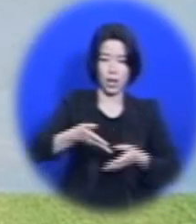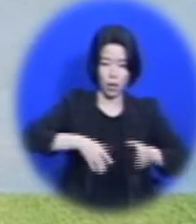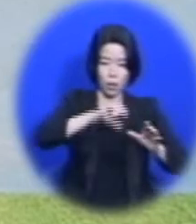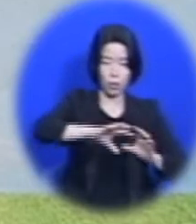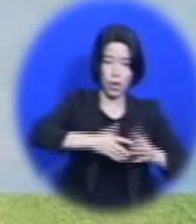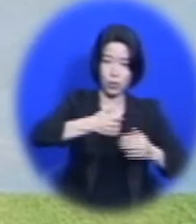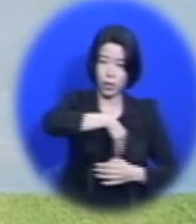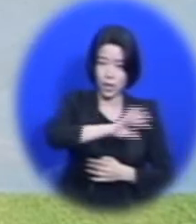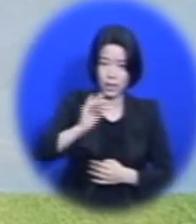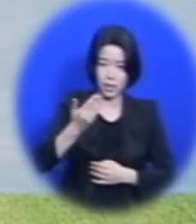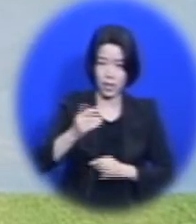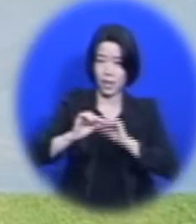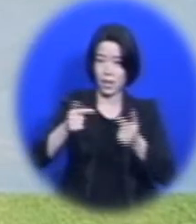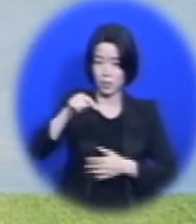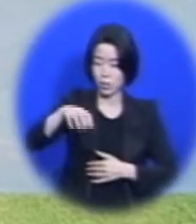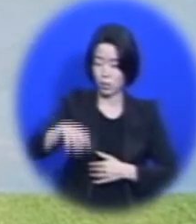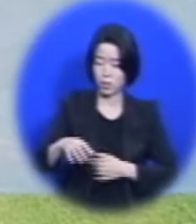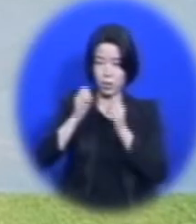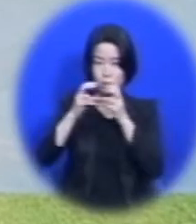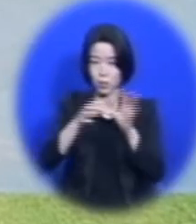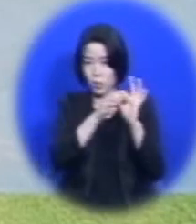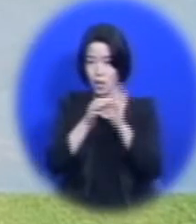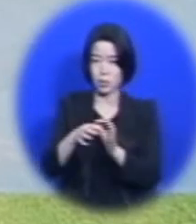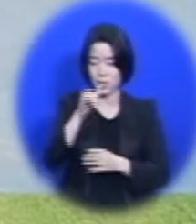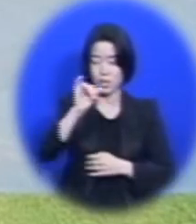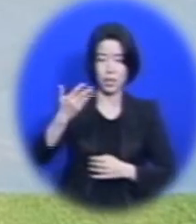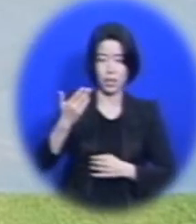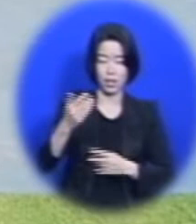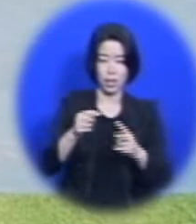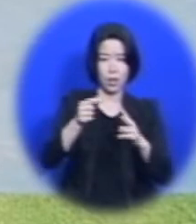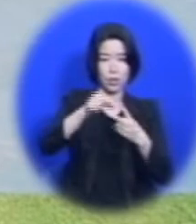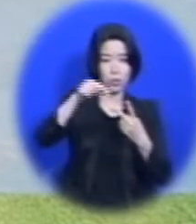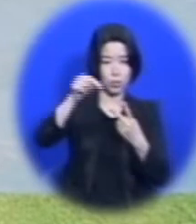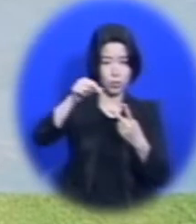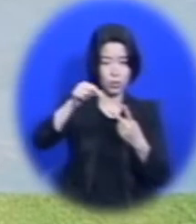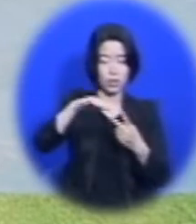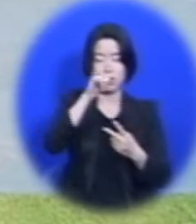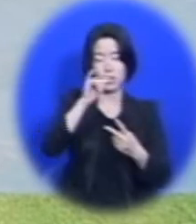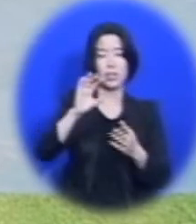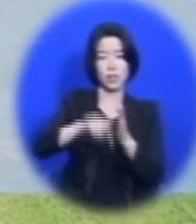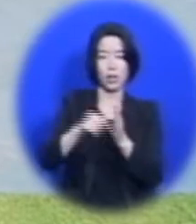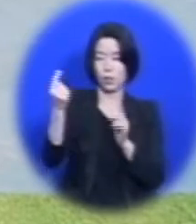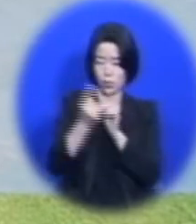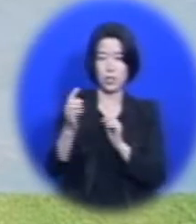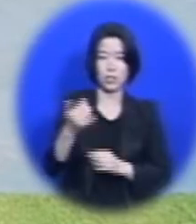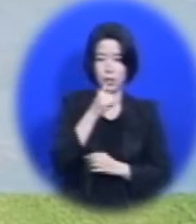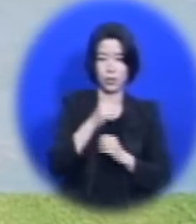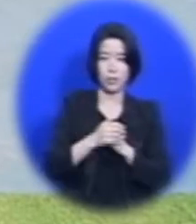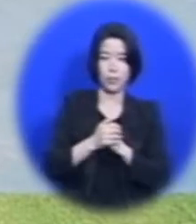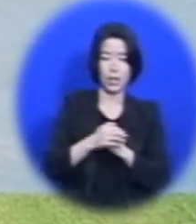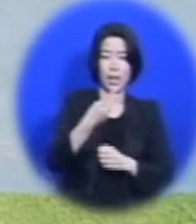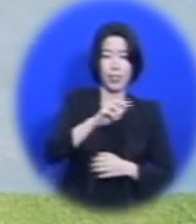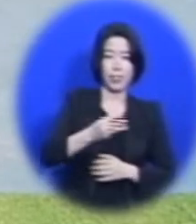되나? 아니면 여기서 끝까지 선교 사역을 해야 되나? 하는 선택을 해야 되는 때가 왔습니다.